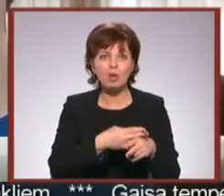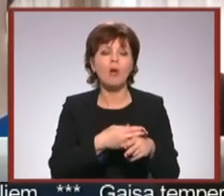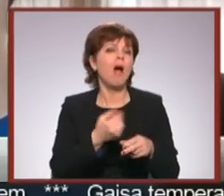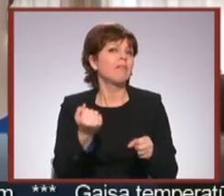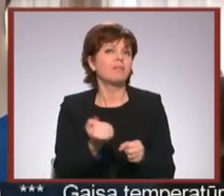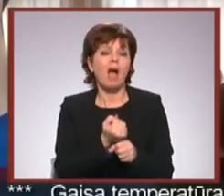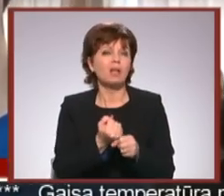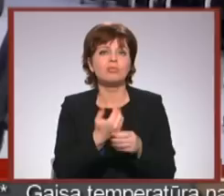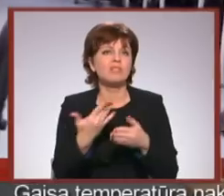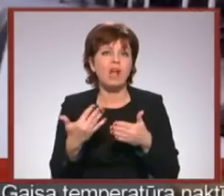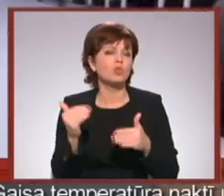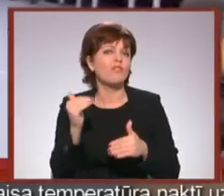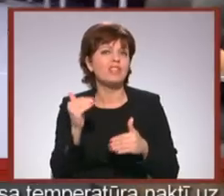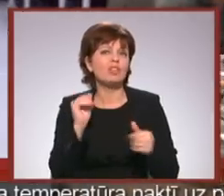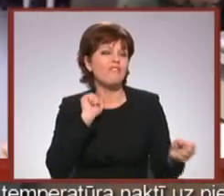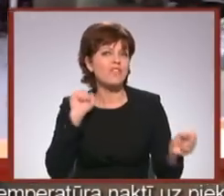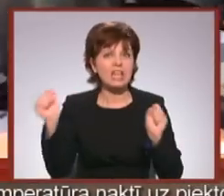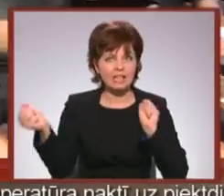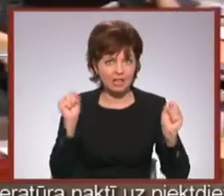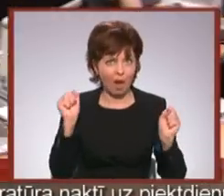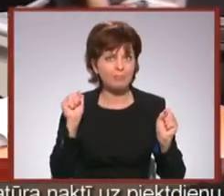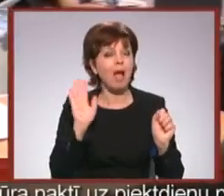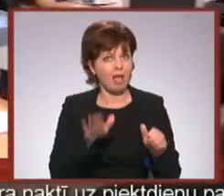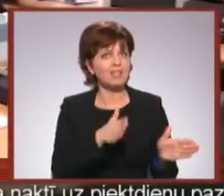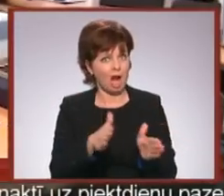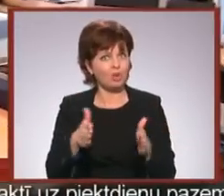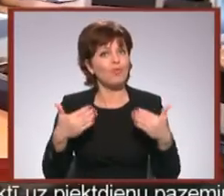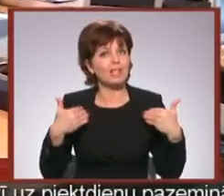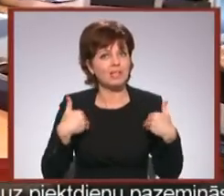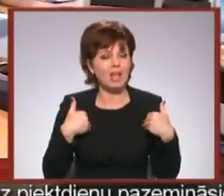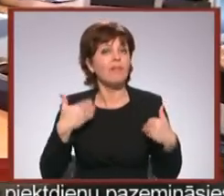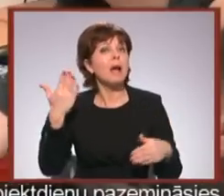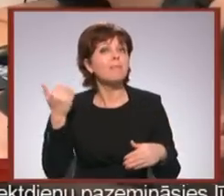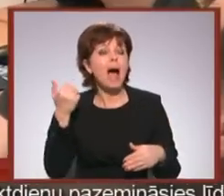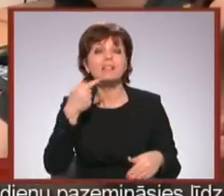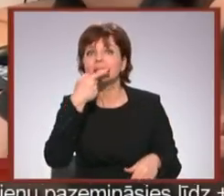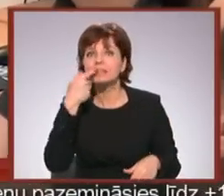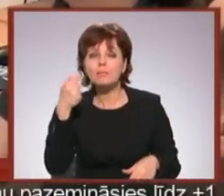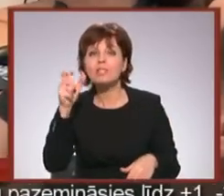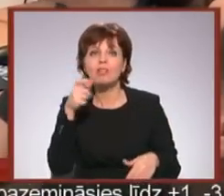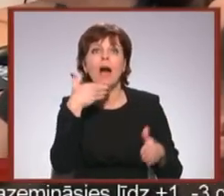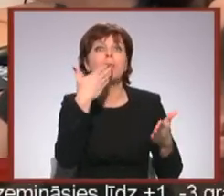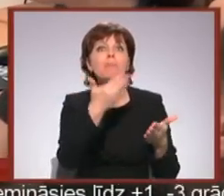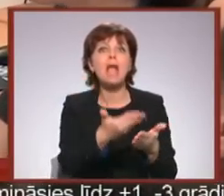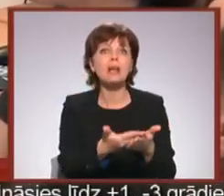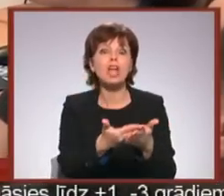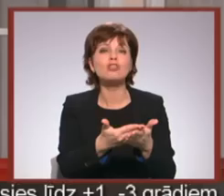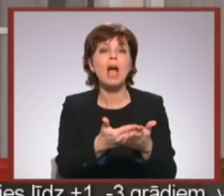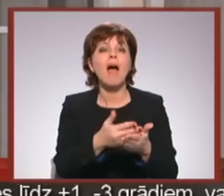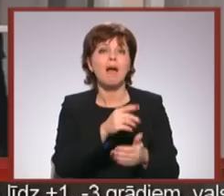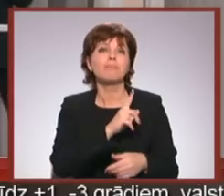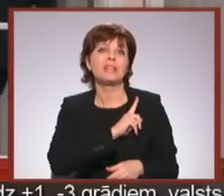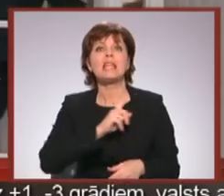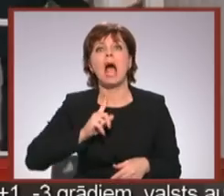fiziskus vingrinājumus. Tieši, lai sagatavotu sevi. Jā. Pērn vairāk nekā 100 cilvēki ir pieteikušies dienestam robežsardzē,